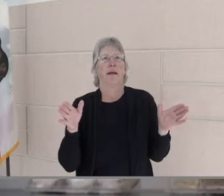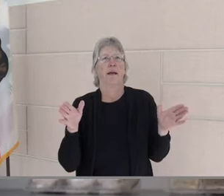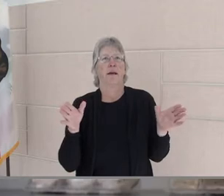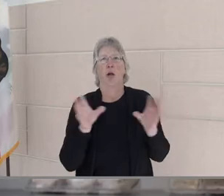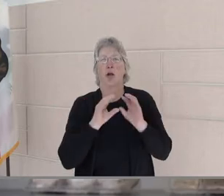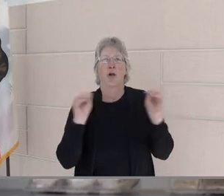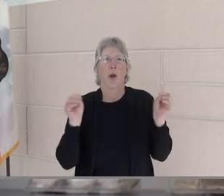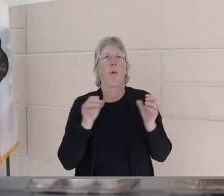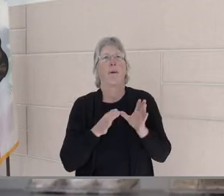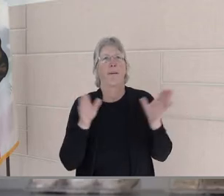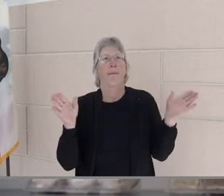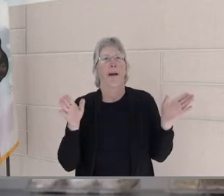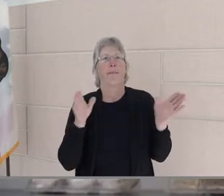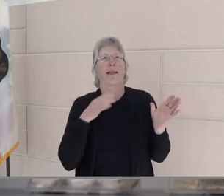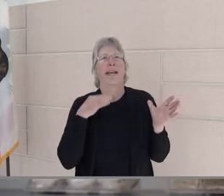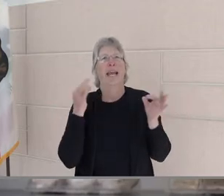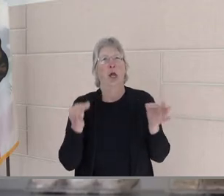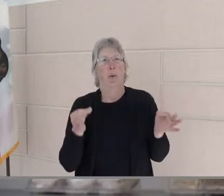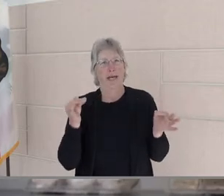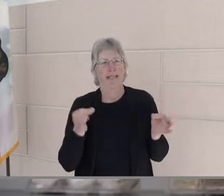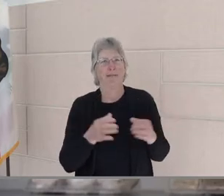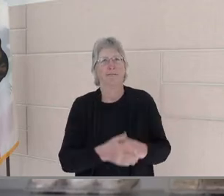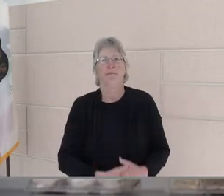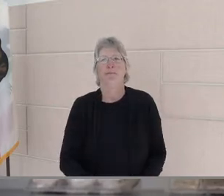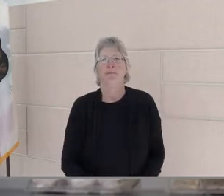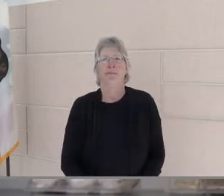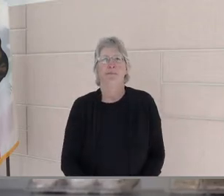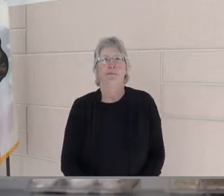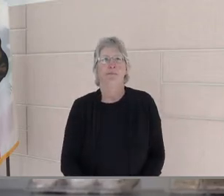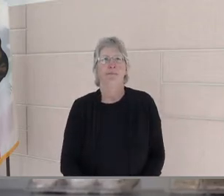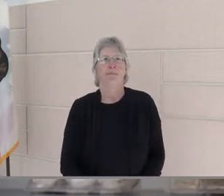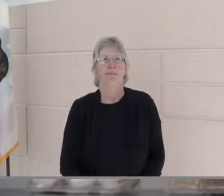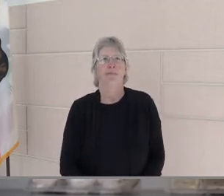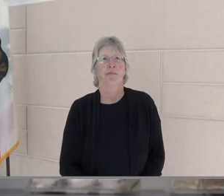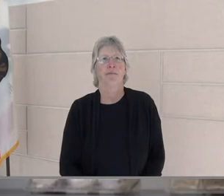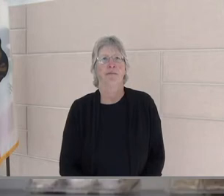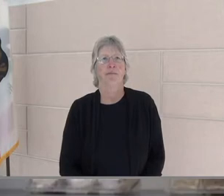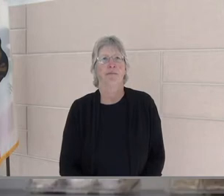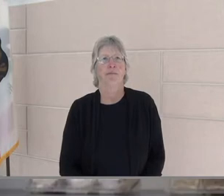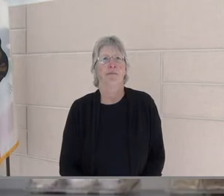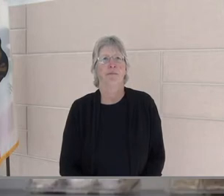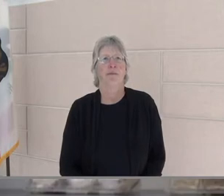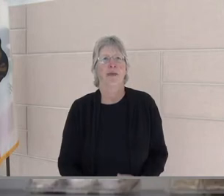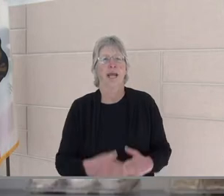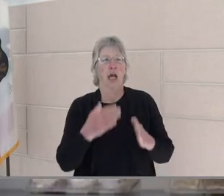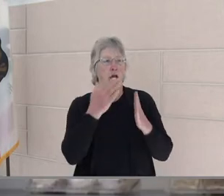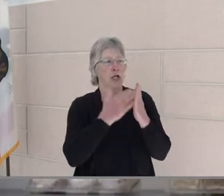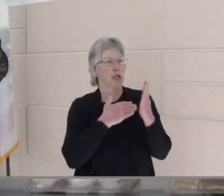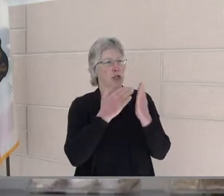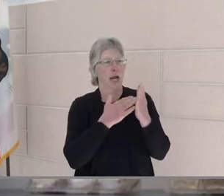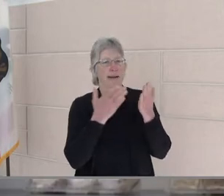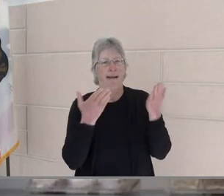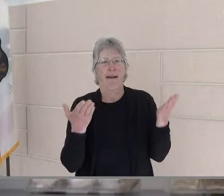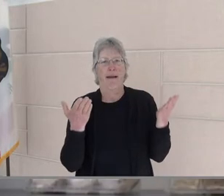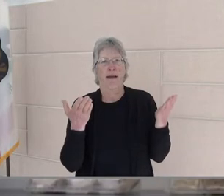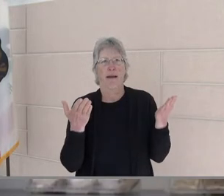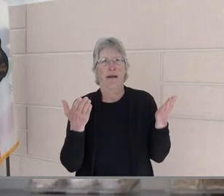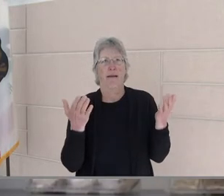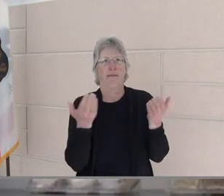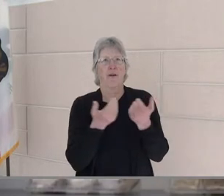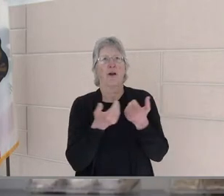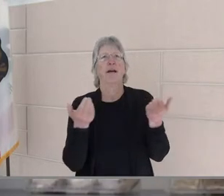ยยังอ่านเมื่อการบางตัวสนามเตะพิซาเทระนาจุนเตยเลยนั่งยังเปิดสนาส